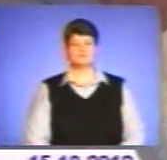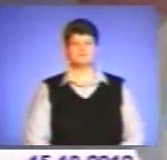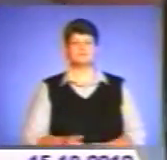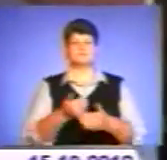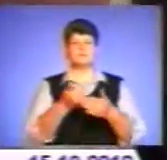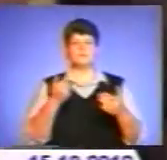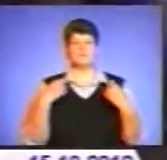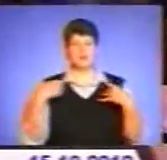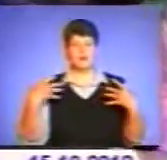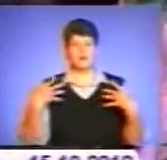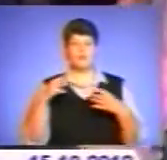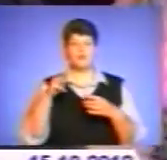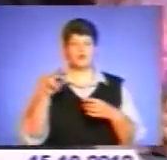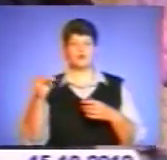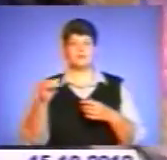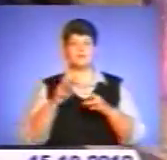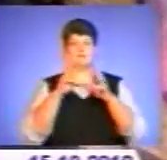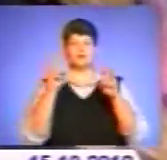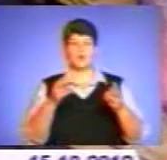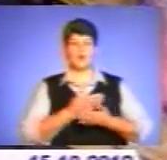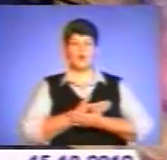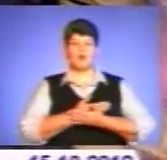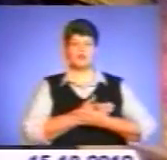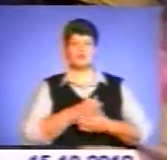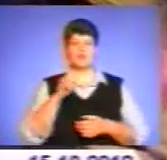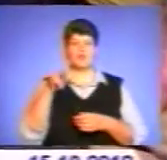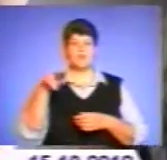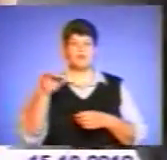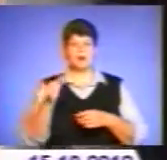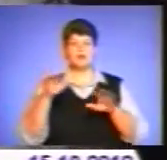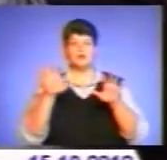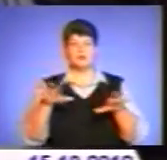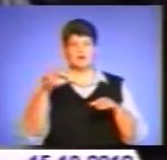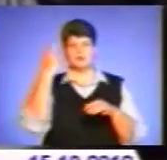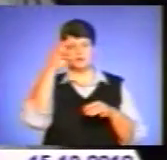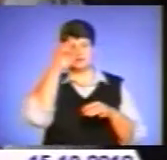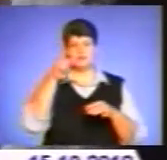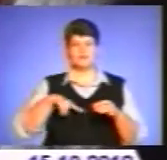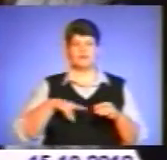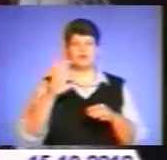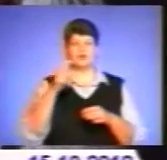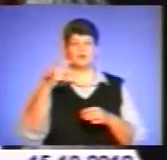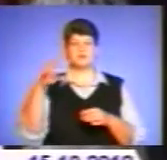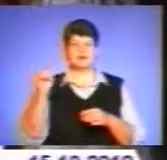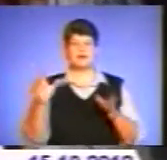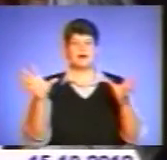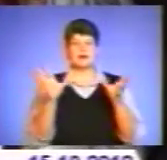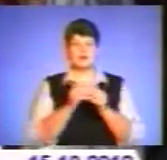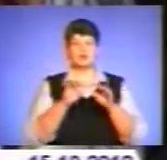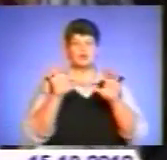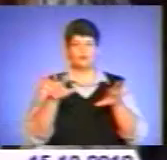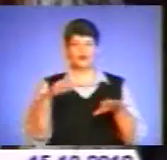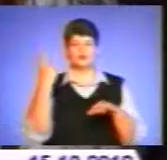Напередодні свята Покрови Пресвятої Богородиці та УПА голова обласної державної адміністрації Валентин Хоптян разом з головою